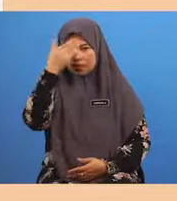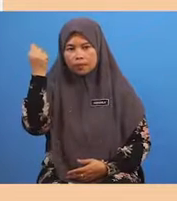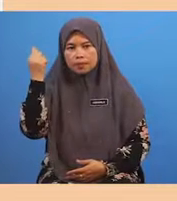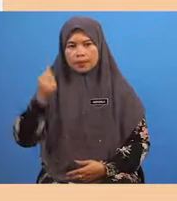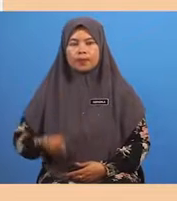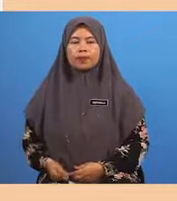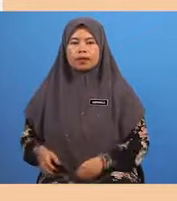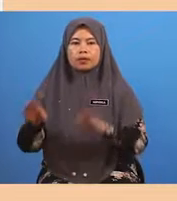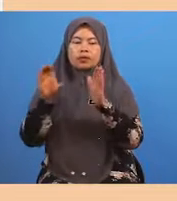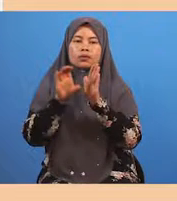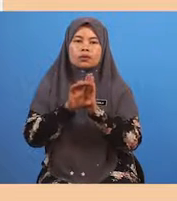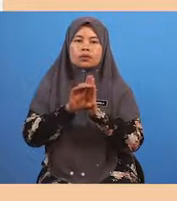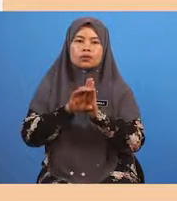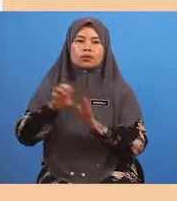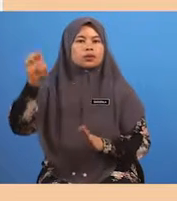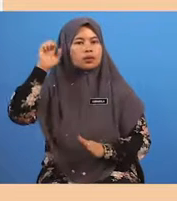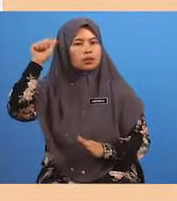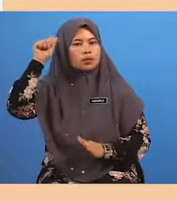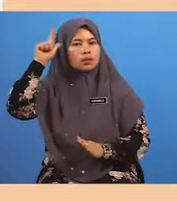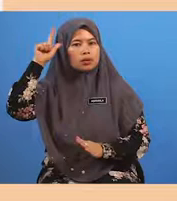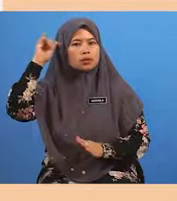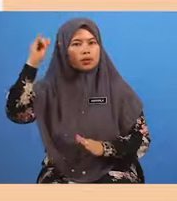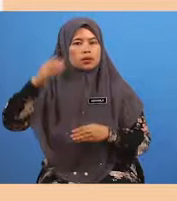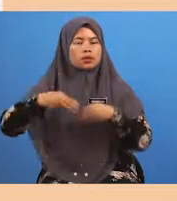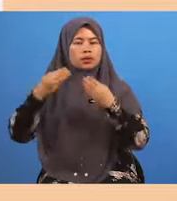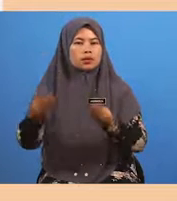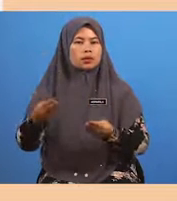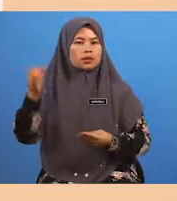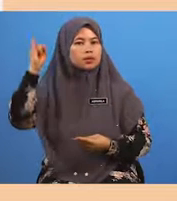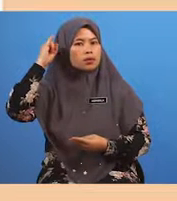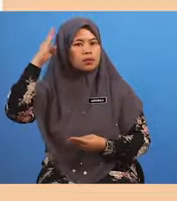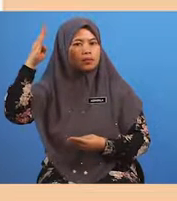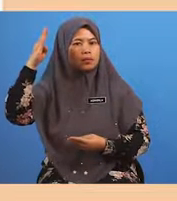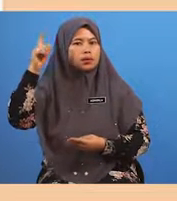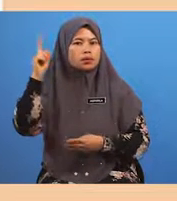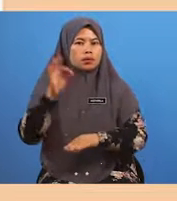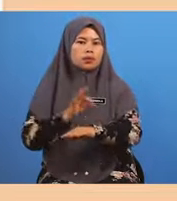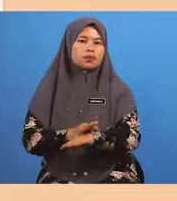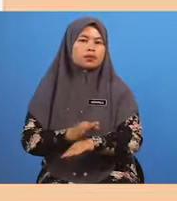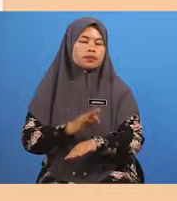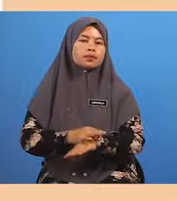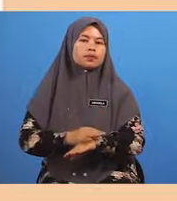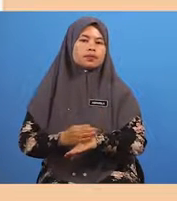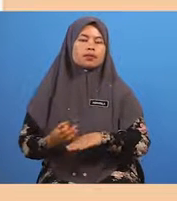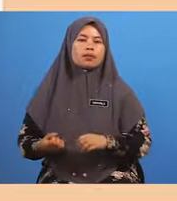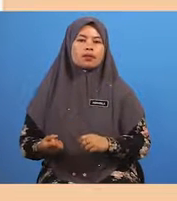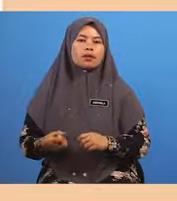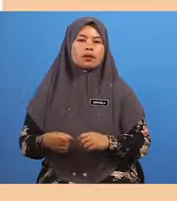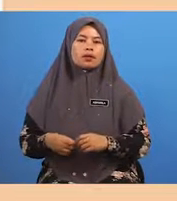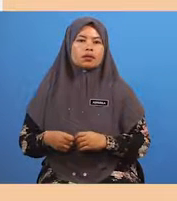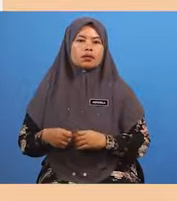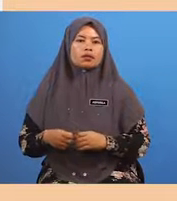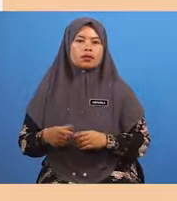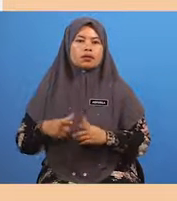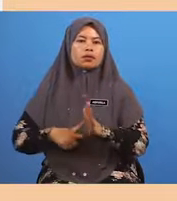Ibrahim seutas jam tangan sebagai ganjaran Ibrahim telah lulus dengan cemerlang dalam peperiksaan Sijil Pelajaran